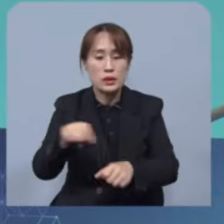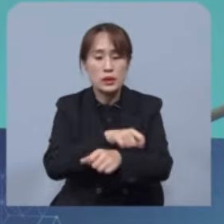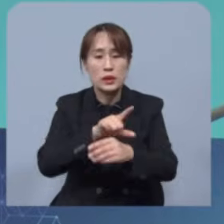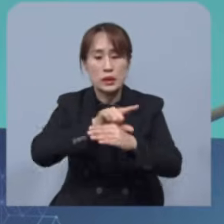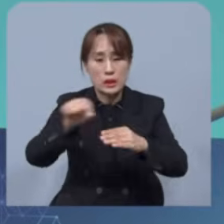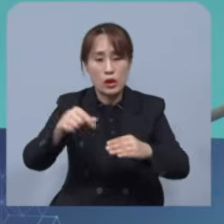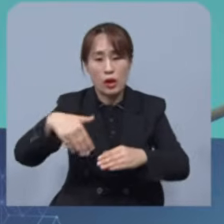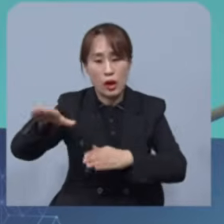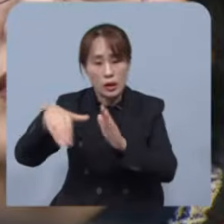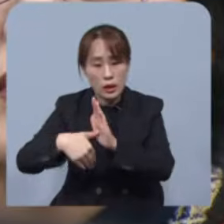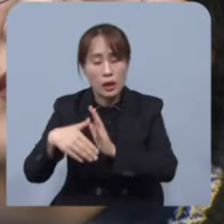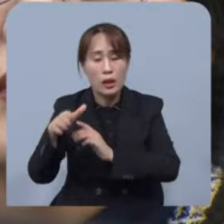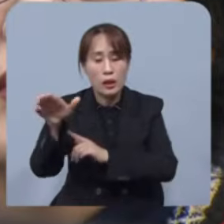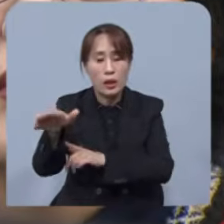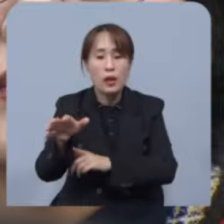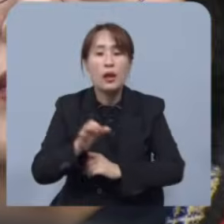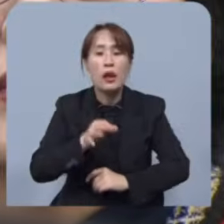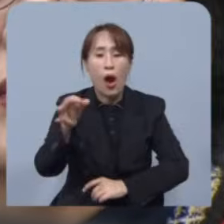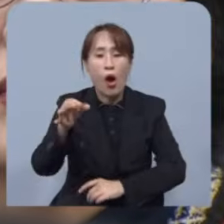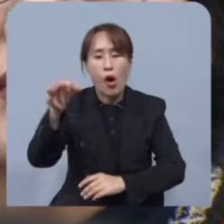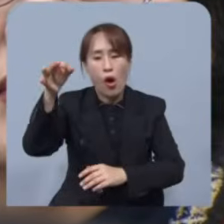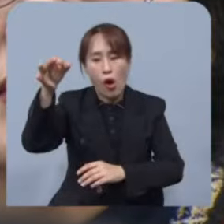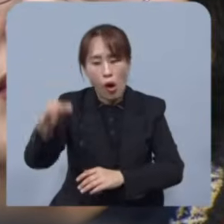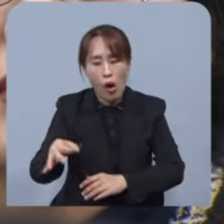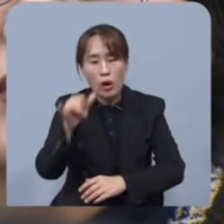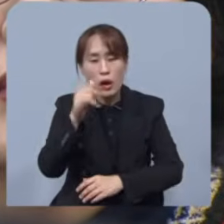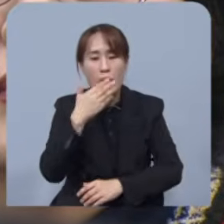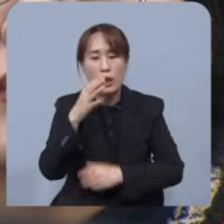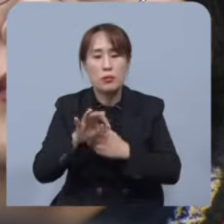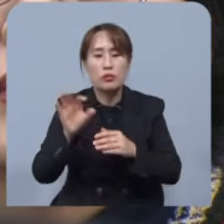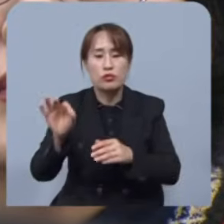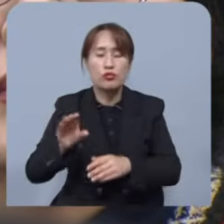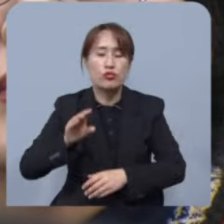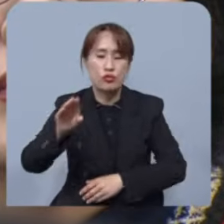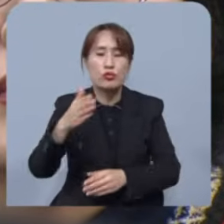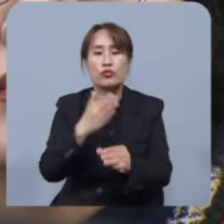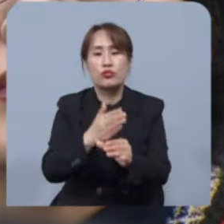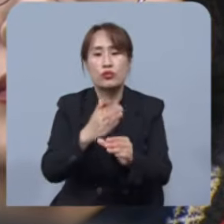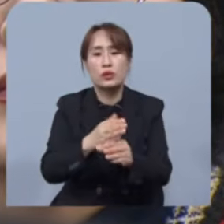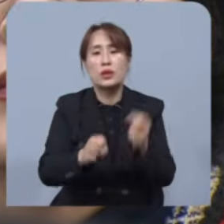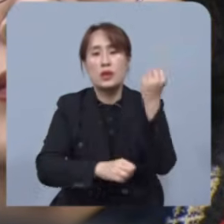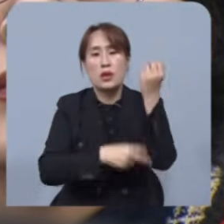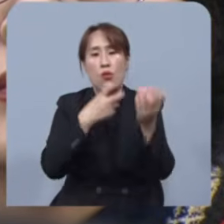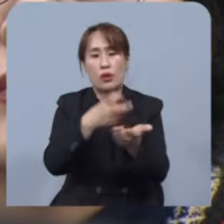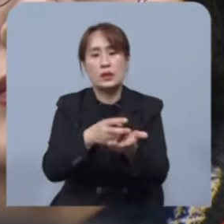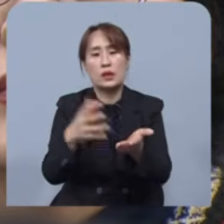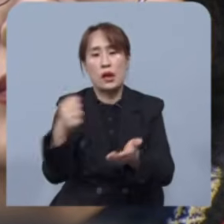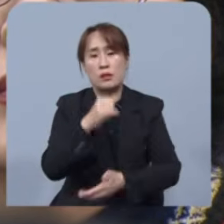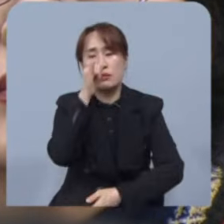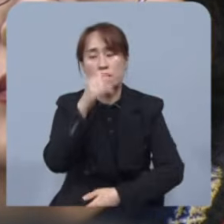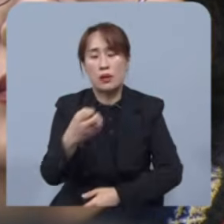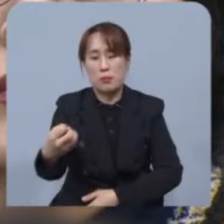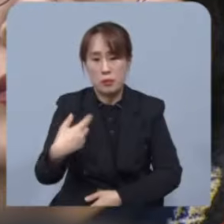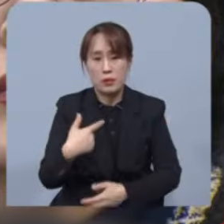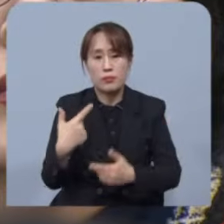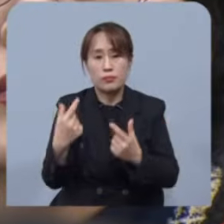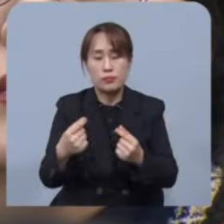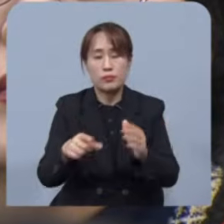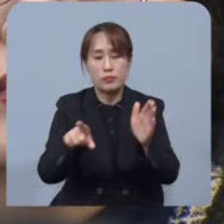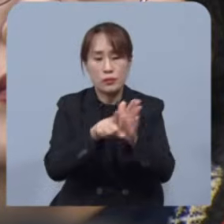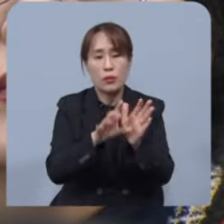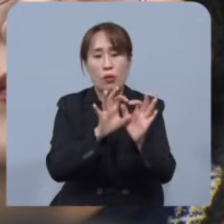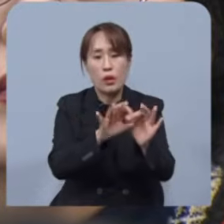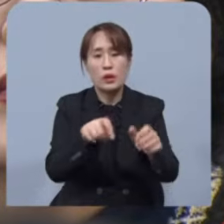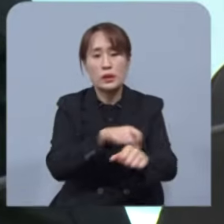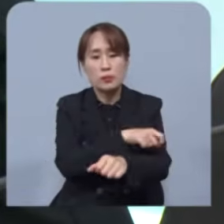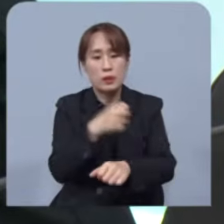지방으로 갈수록 그런 일들이 많이 있어서 가급적인 투자 중심으로 가자는 게 기본 원칙을 세우고 있습니다. 말씀하신 부분 중에 신용도 관련